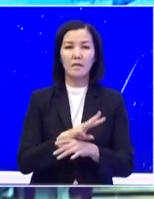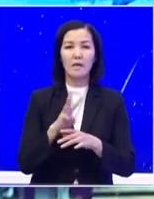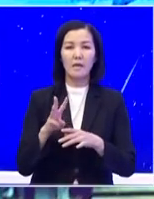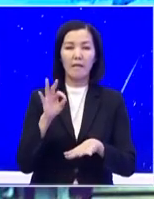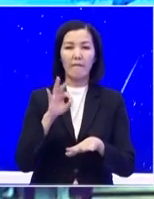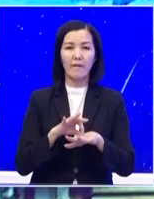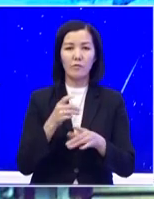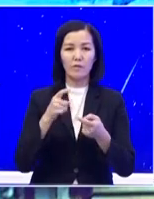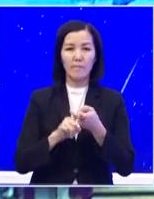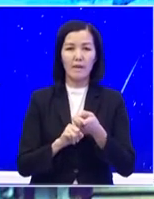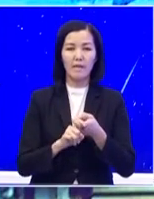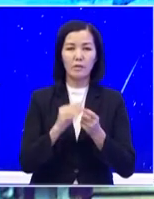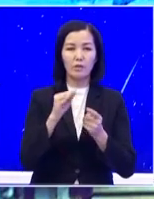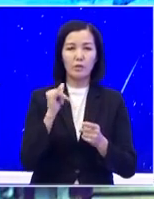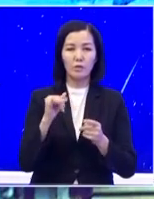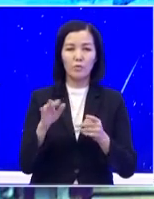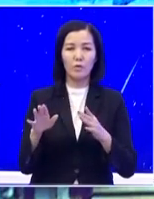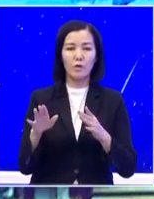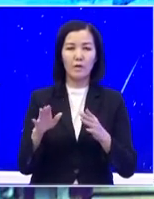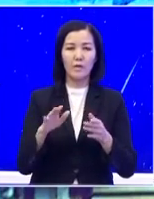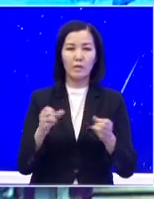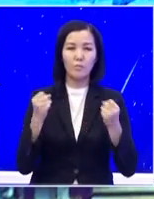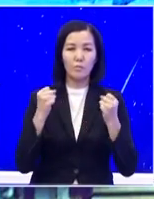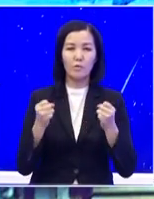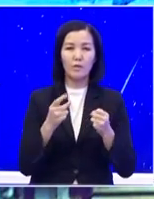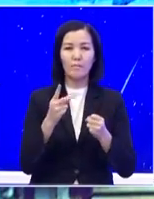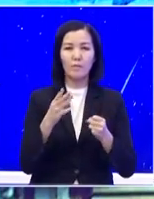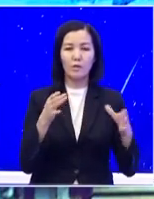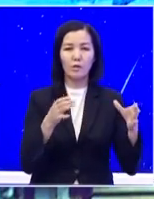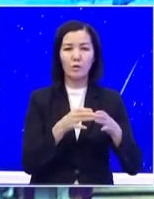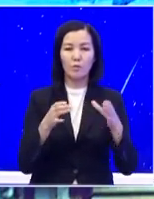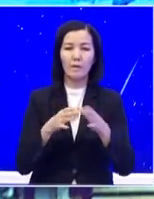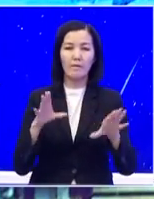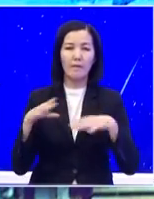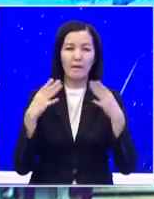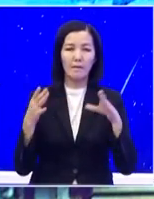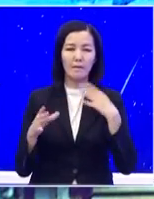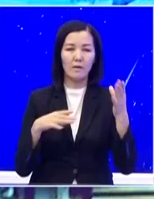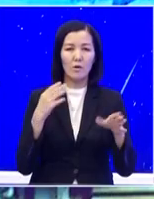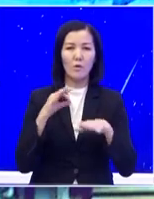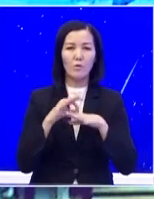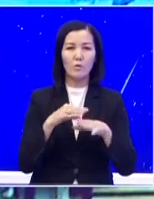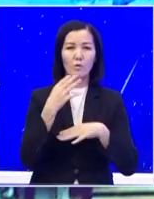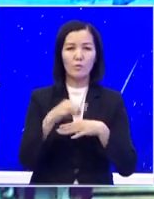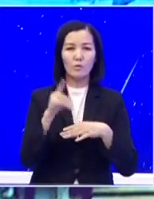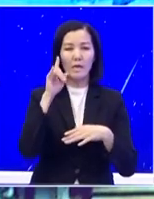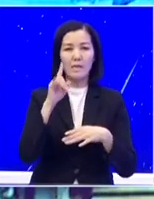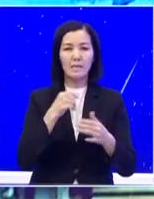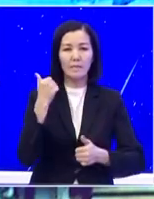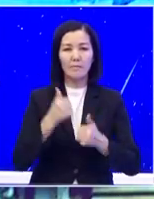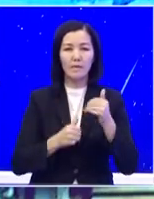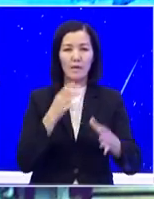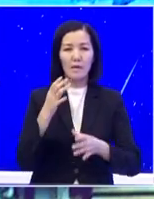Елдегі карантинге байланысты жетісулық дзюдошылар бірнеше топқа бөлініп дайындық өткізіп жатыр. Олар күзде өтетін Қазақстан